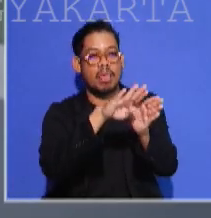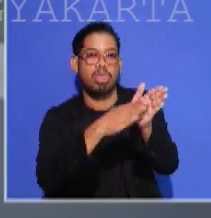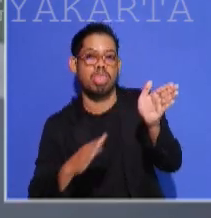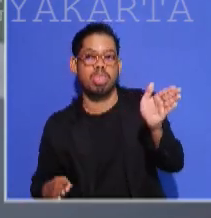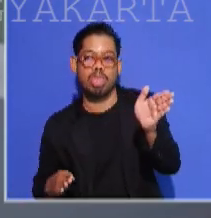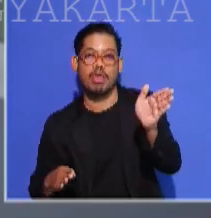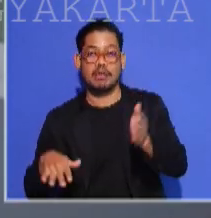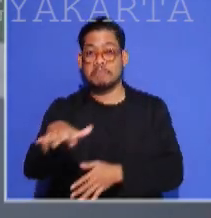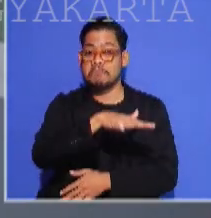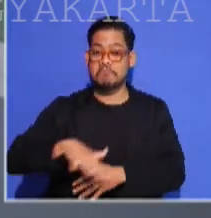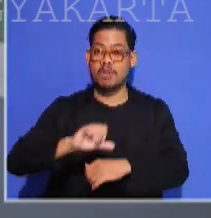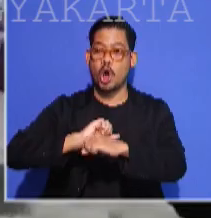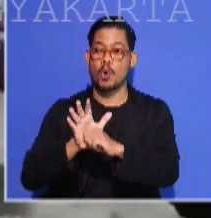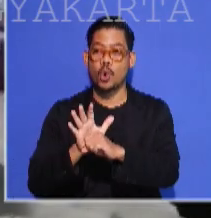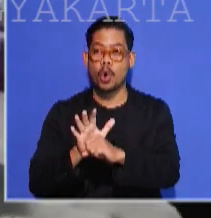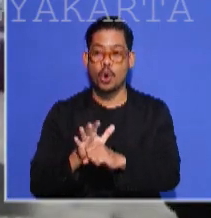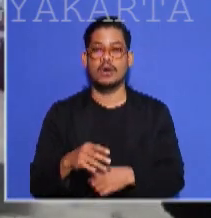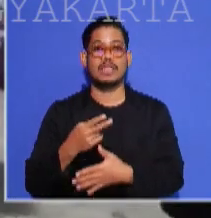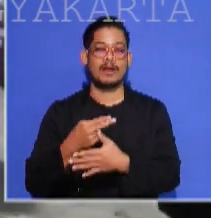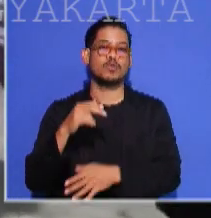kohadi TV Yogyakarta melaporkan